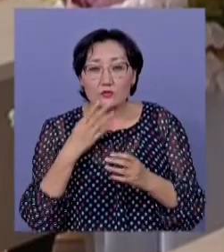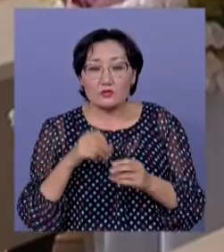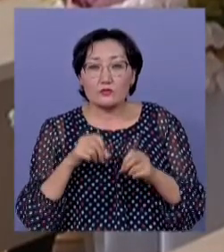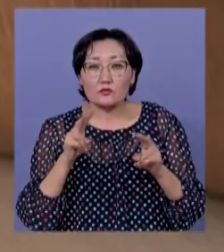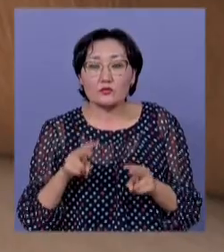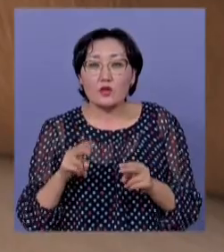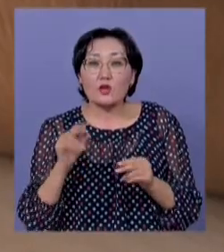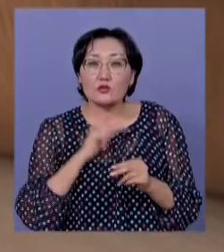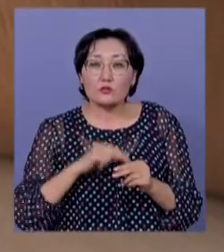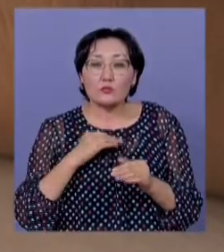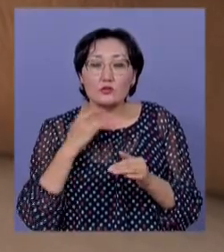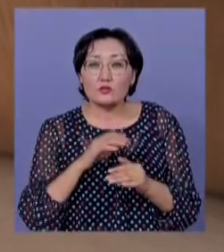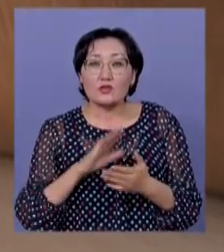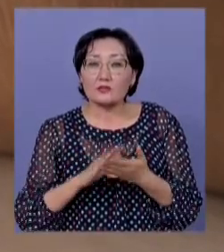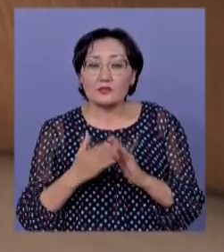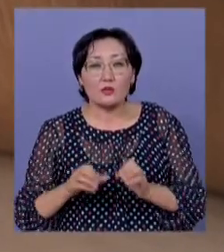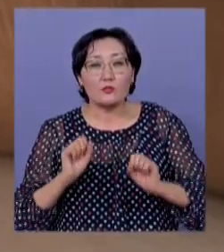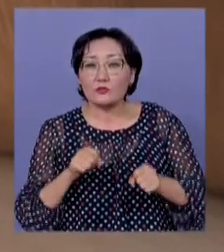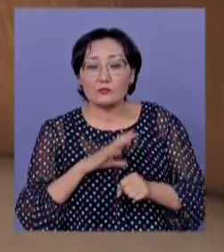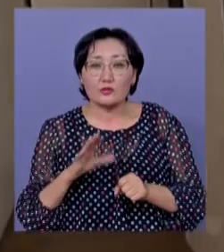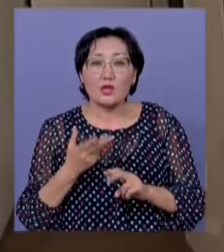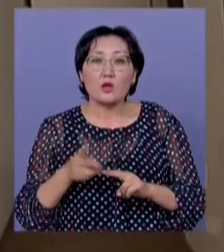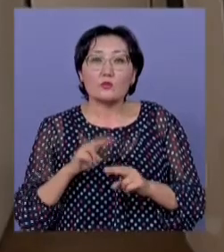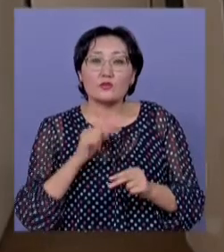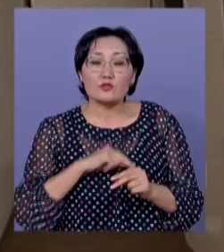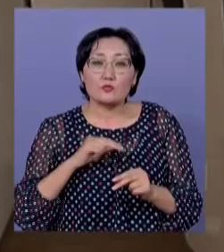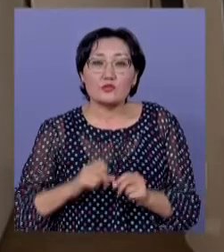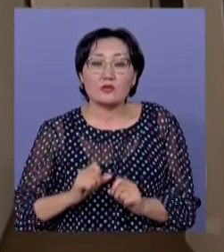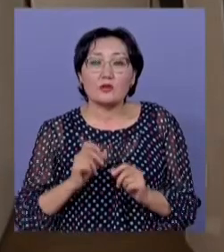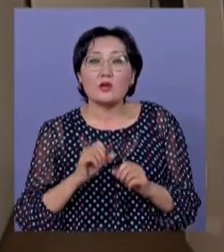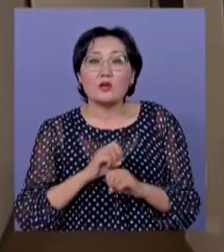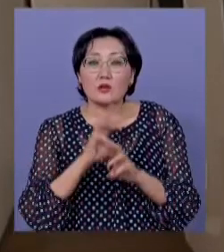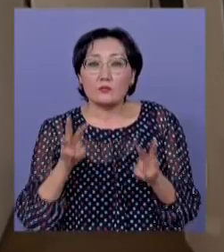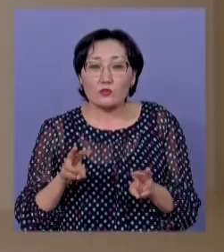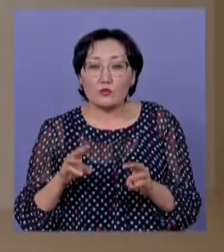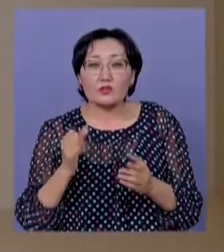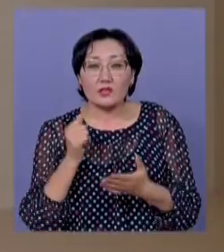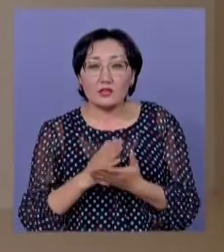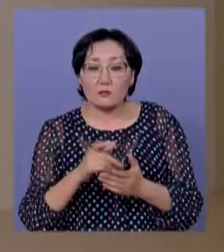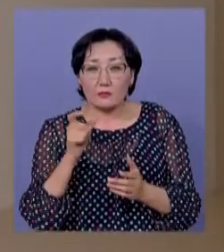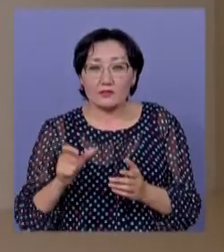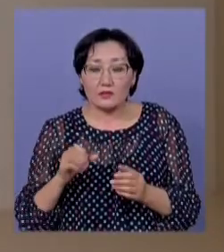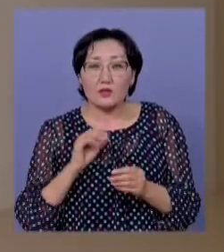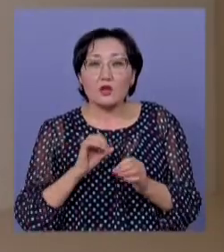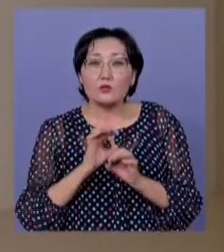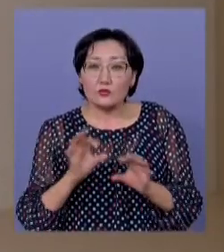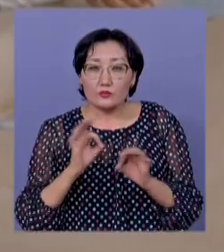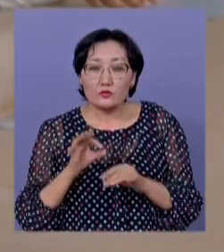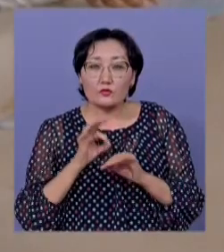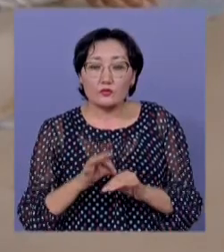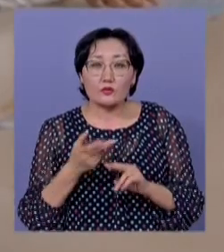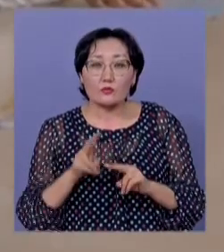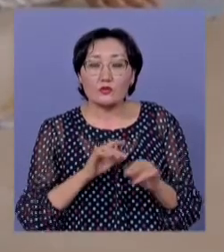мамандығымен жұмыс жасауына көп жағдайда мүмкіндік туа бермейді. Мұнда жұмыспен қамту орталығының мамандары жиі келіп, студенттерге түсіндірме жұмыстарын жүргізеді.